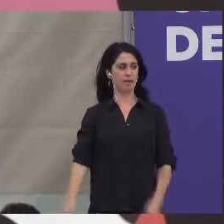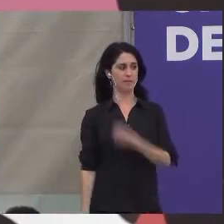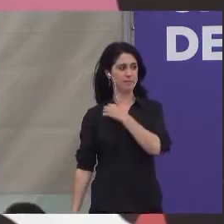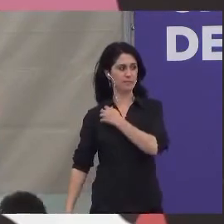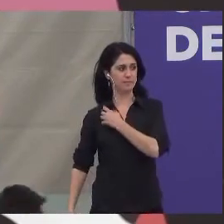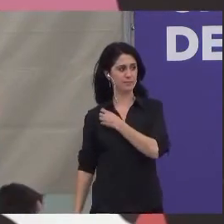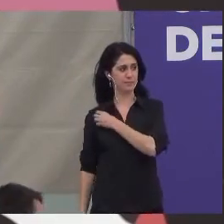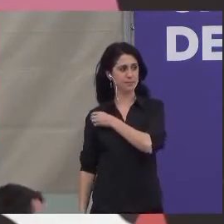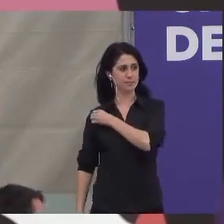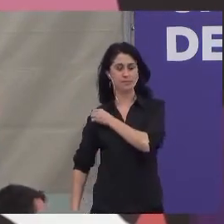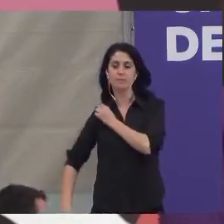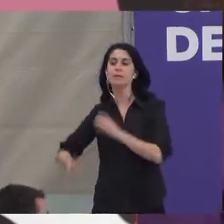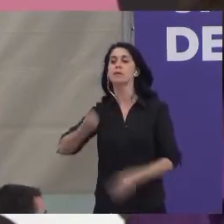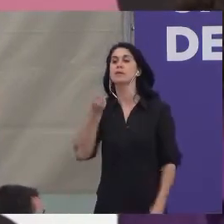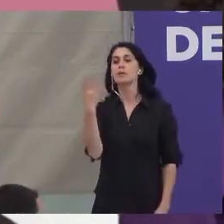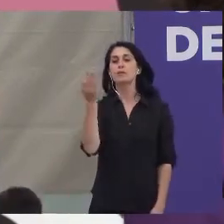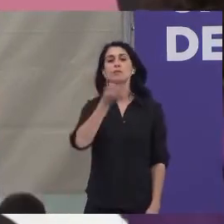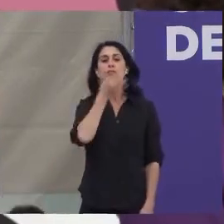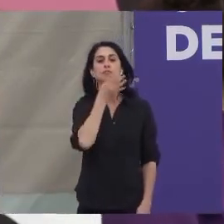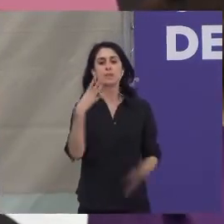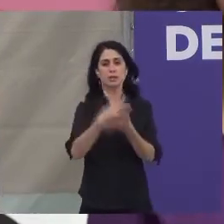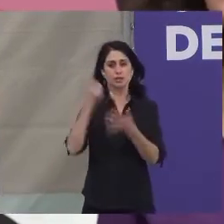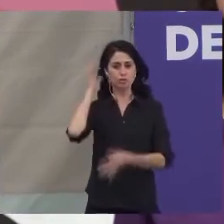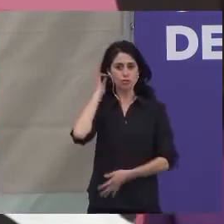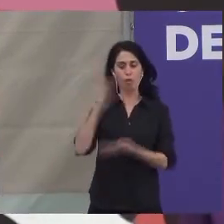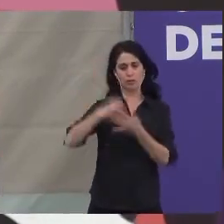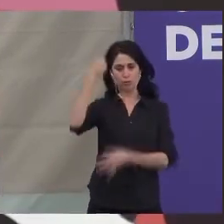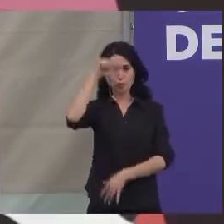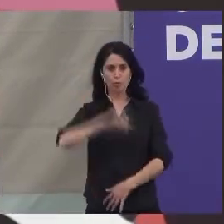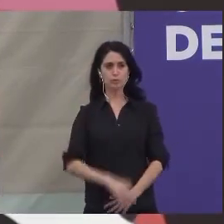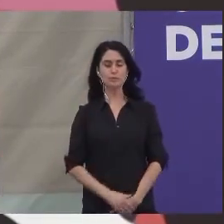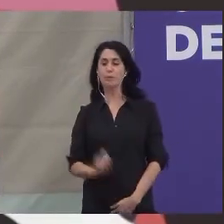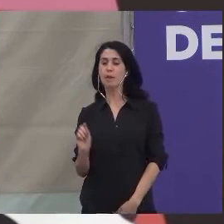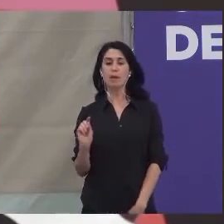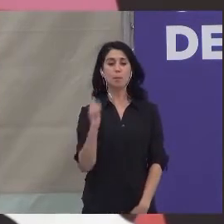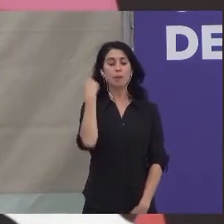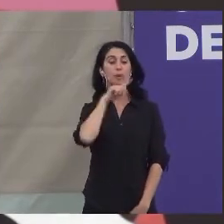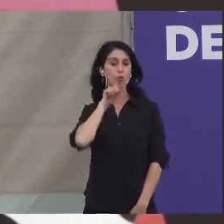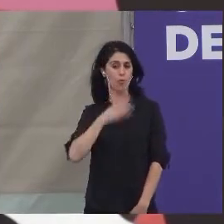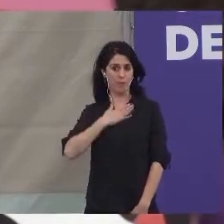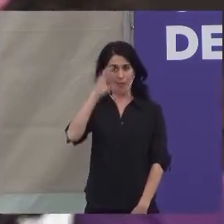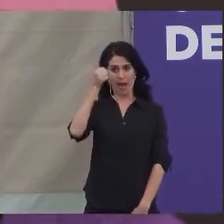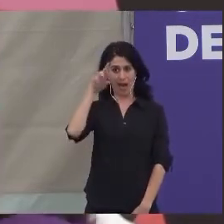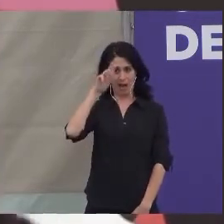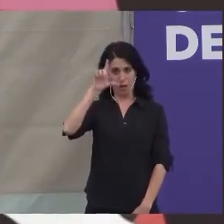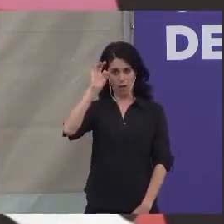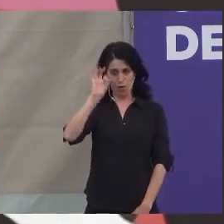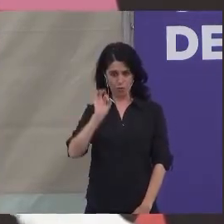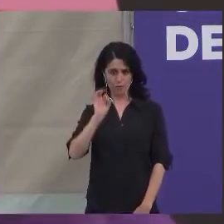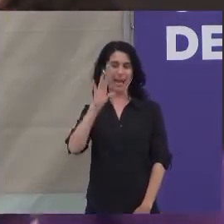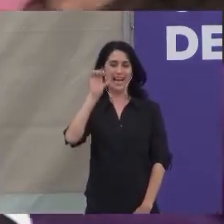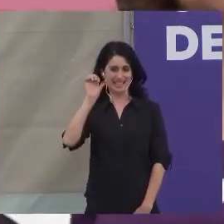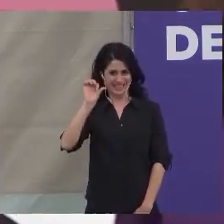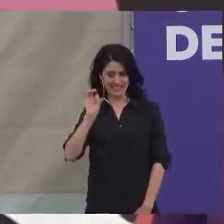Bueno, bona vesprada a tots i a totes. En primer lloc, el meu nom és Carles, agrair a la